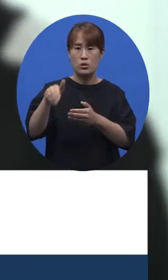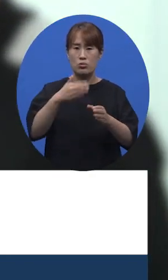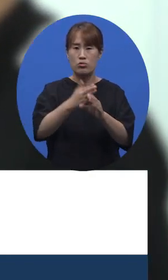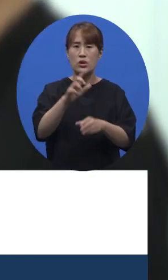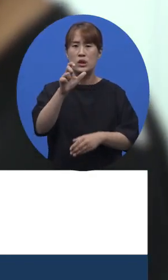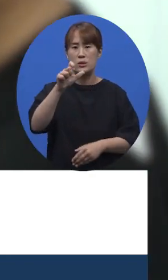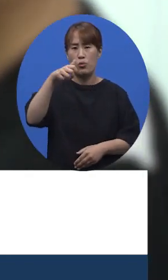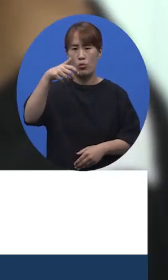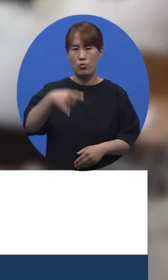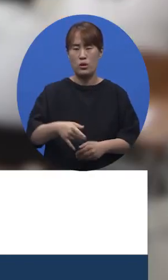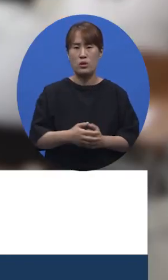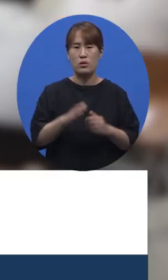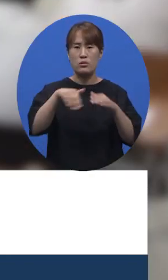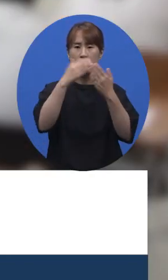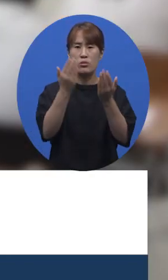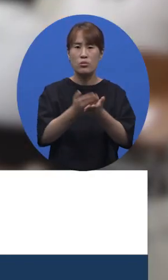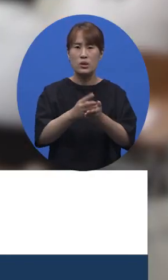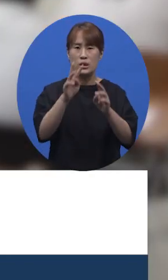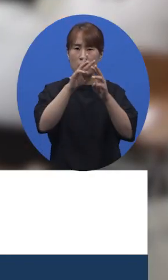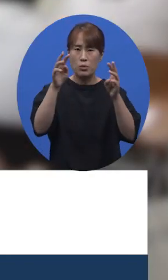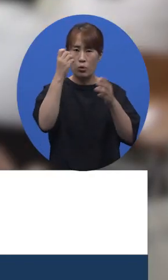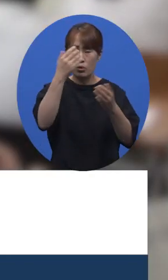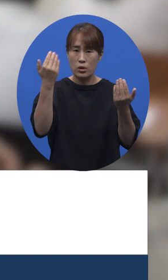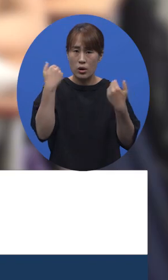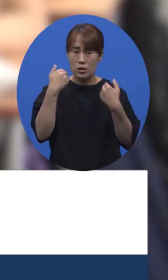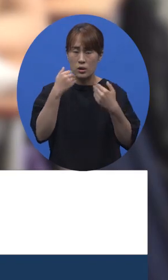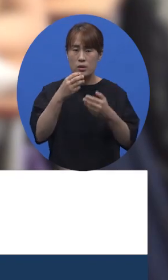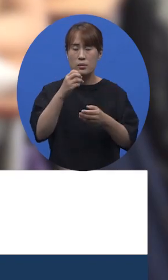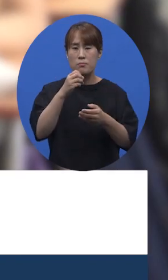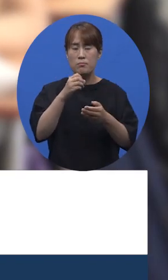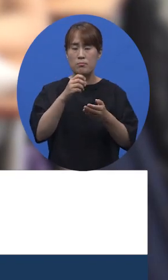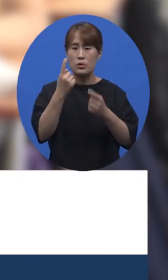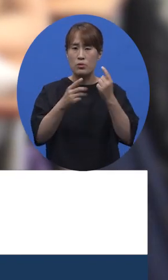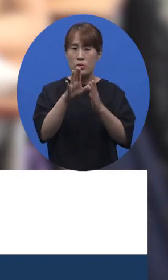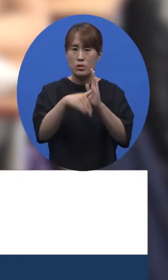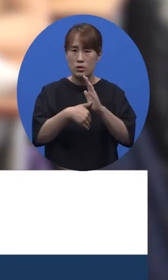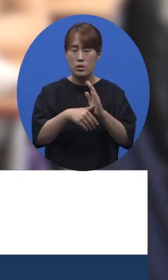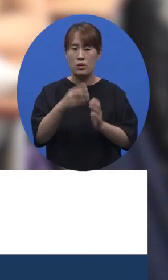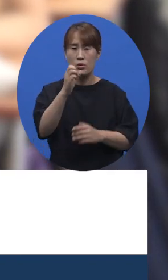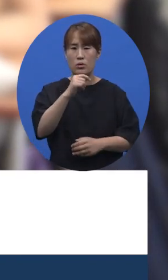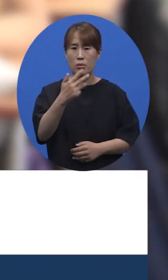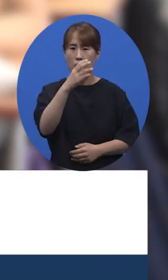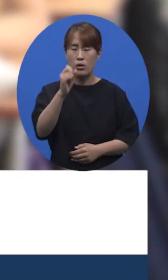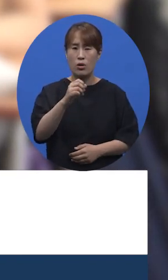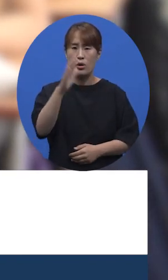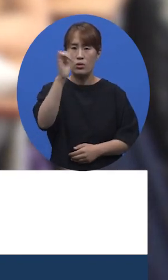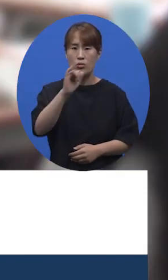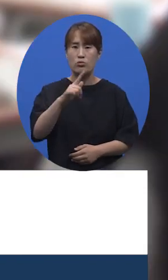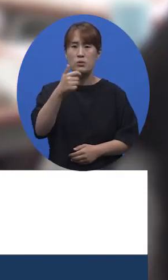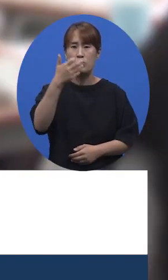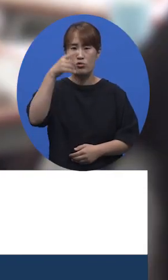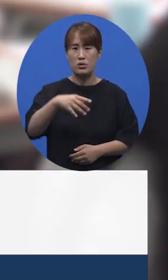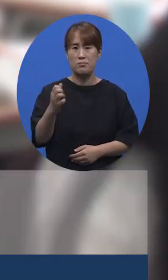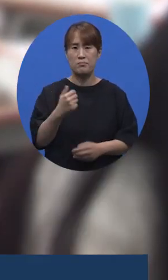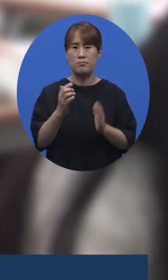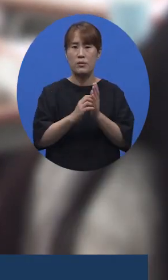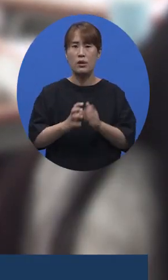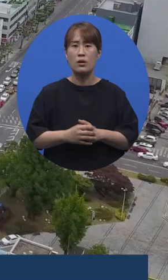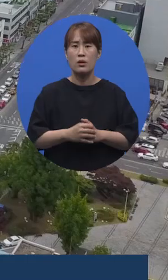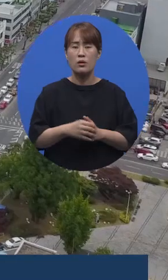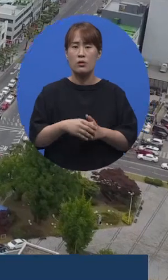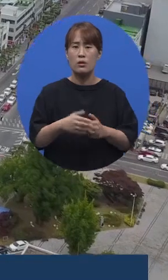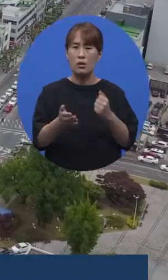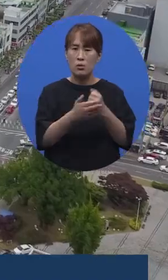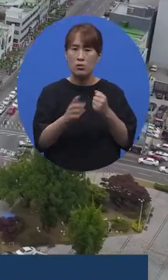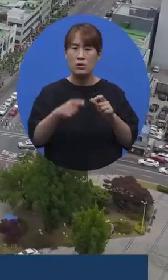15번째 입니다 전체 3학년 고교생 수 대비 에서도 0.89% 로 전국 16일을 기록했습니다